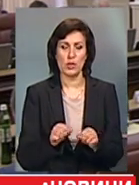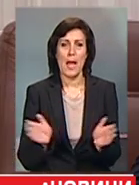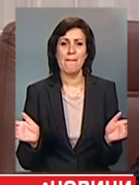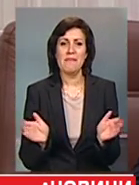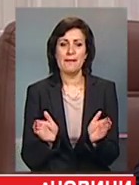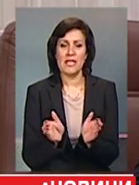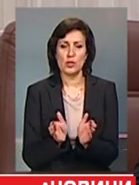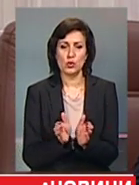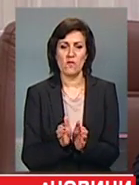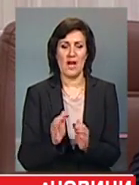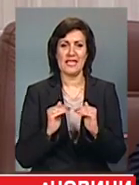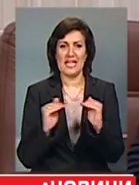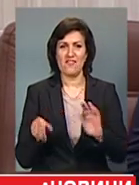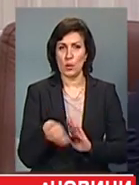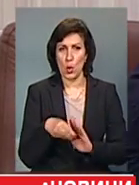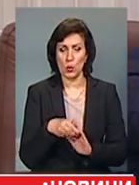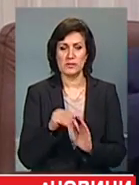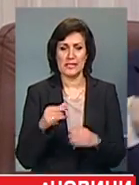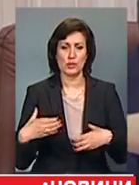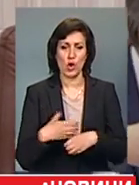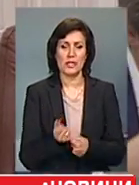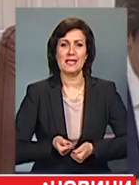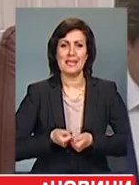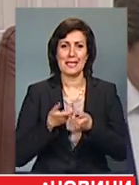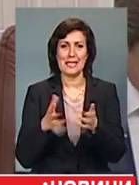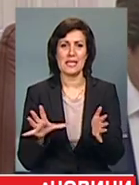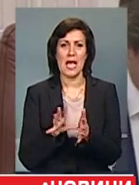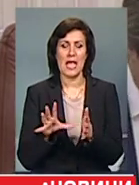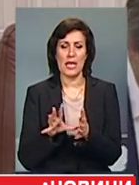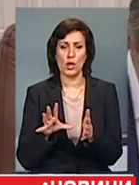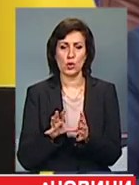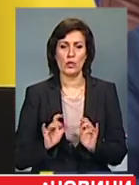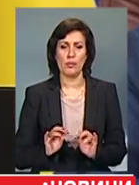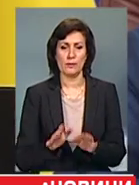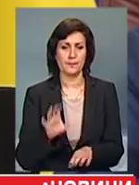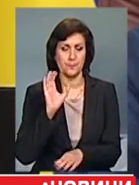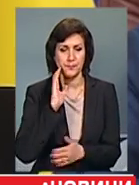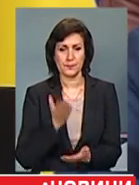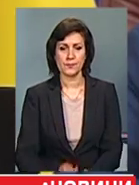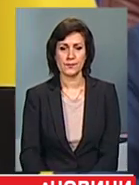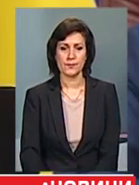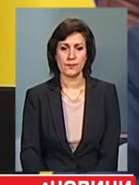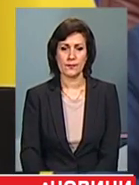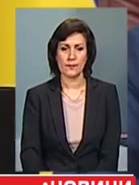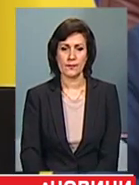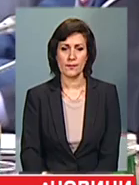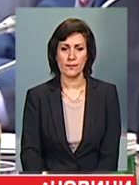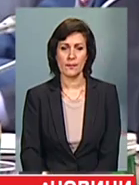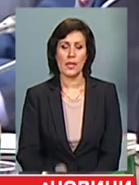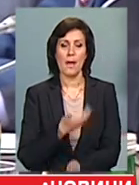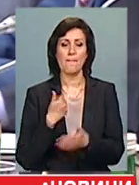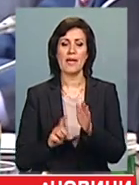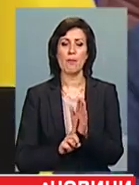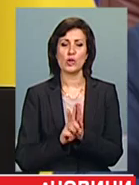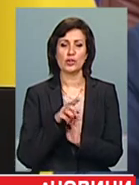мінімізувати рівень корупції, а також скоротити кількість електронних процедур. Пропоную послухати. Ми